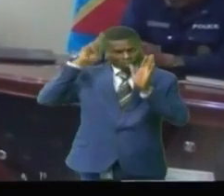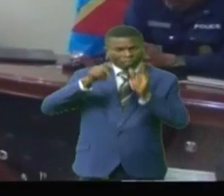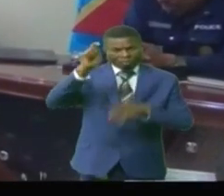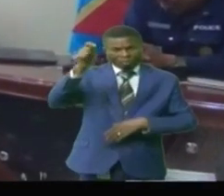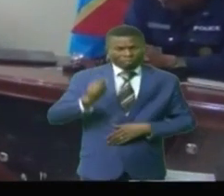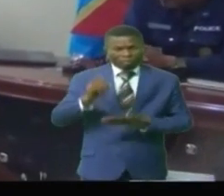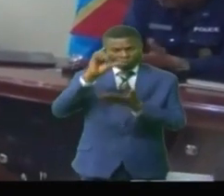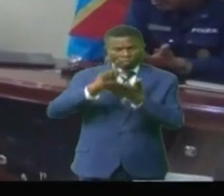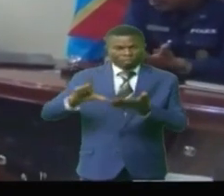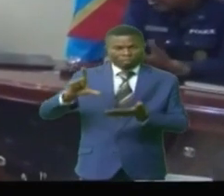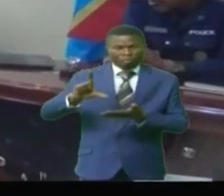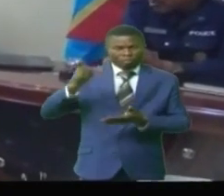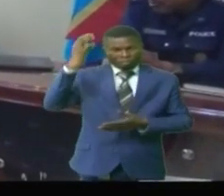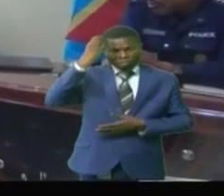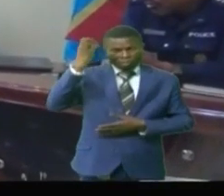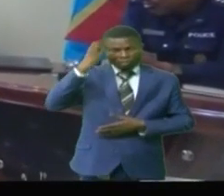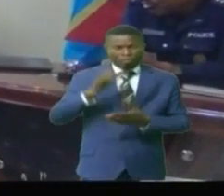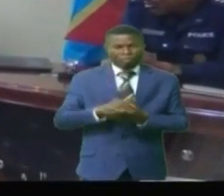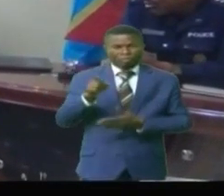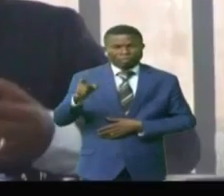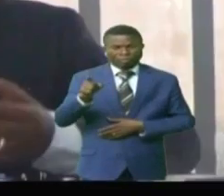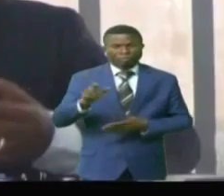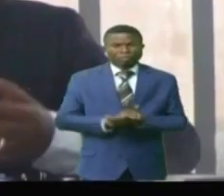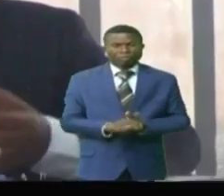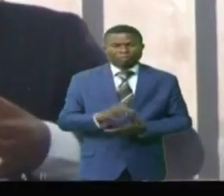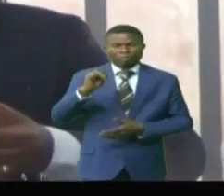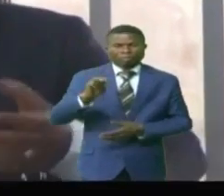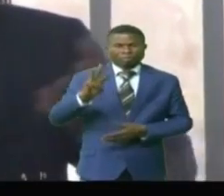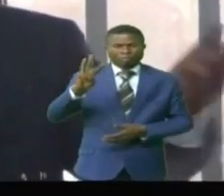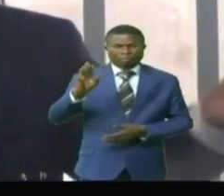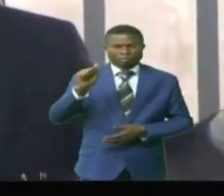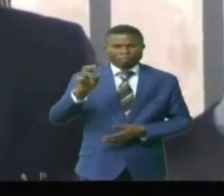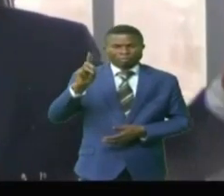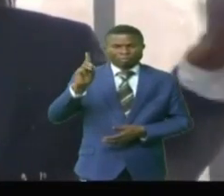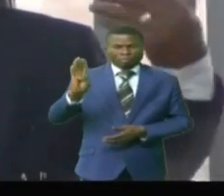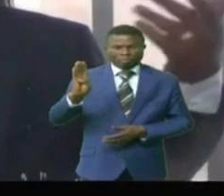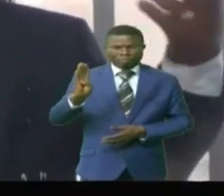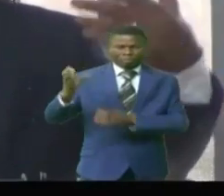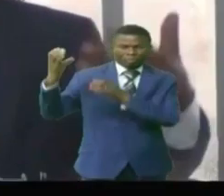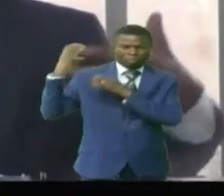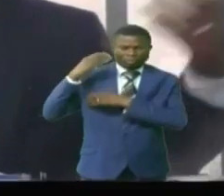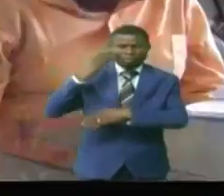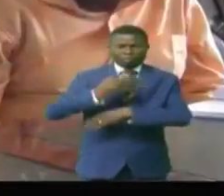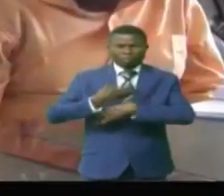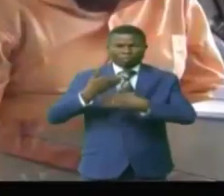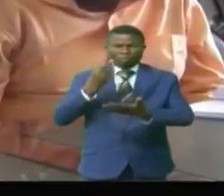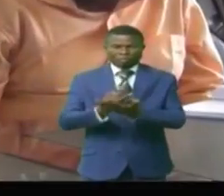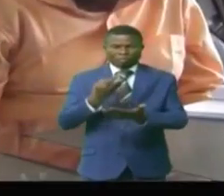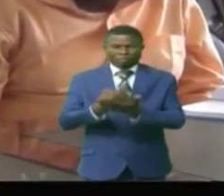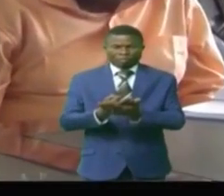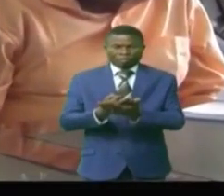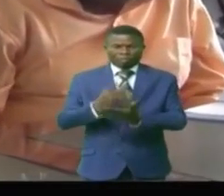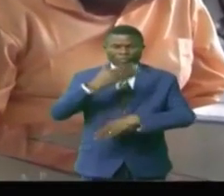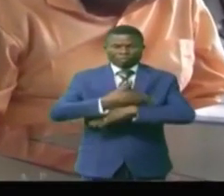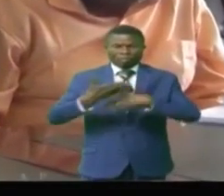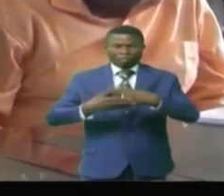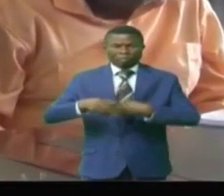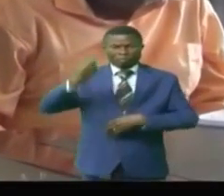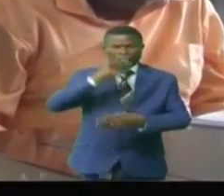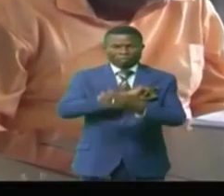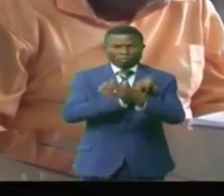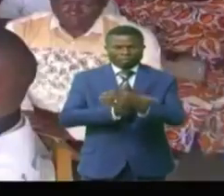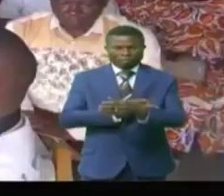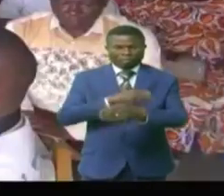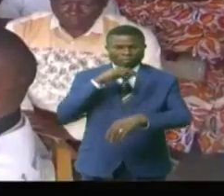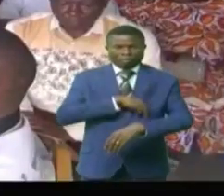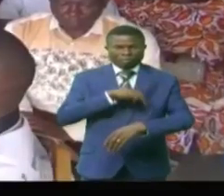le général Major Peter Thierry Mwabi, chargé des finances, infrastructures et économie au Nord Kivu, dans une